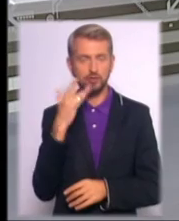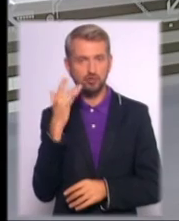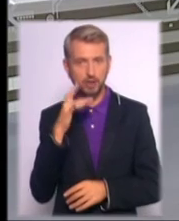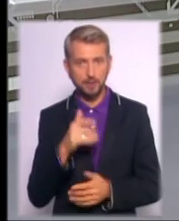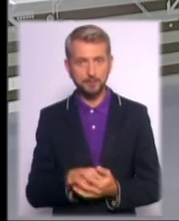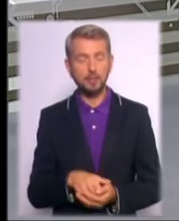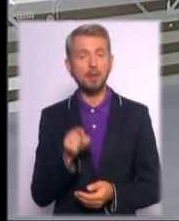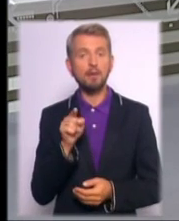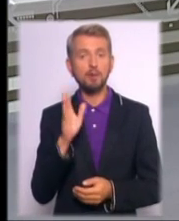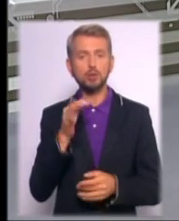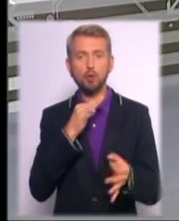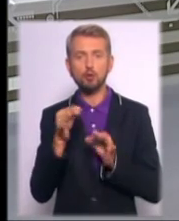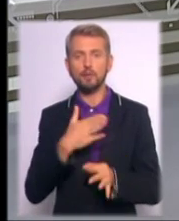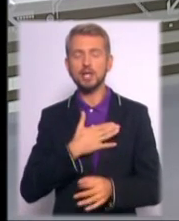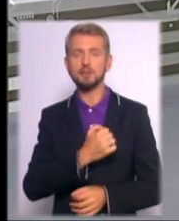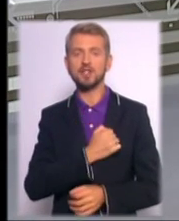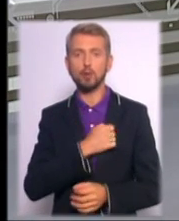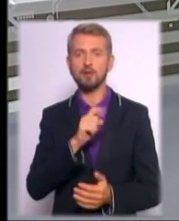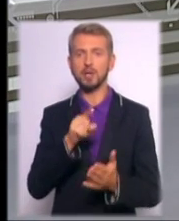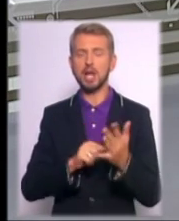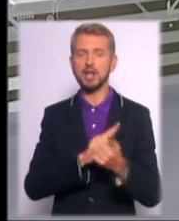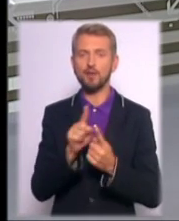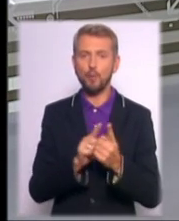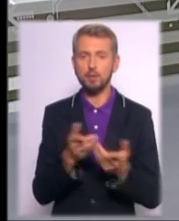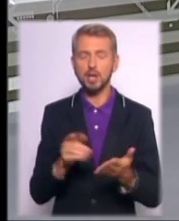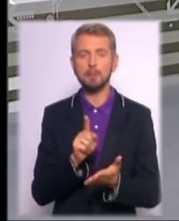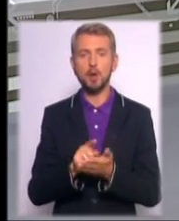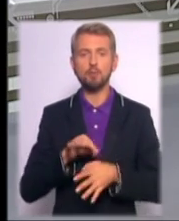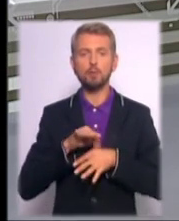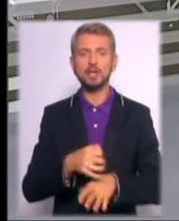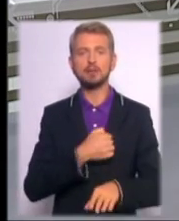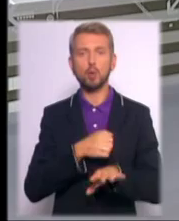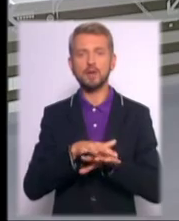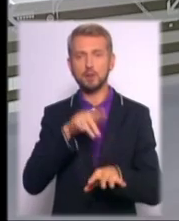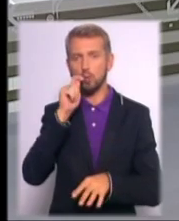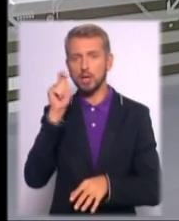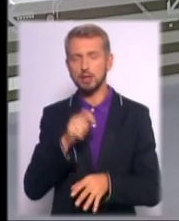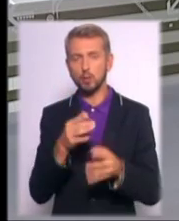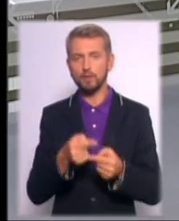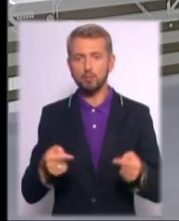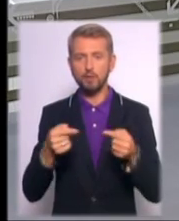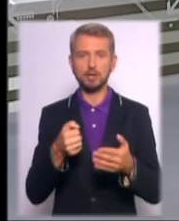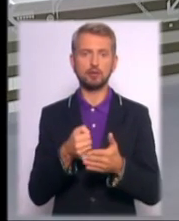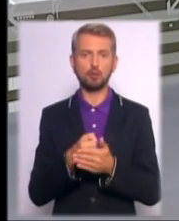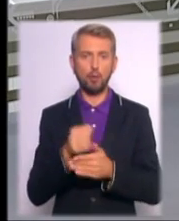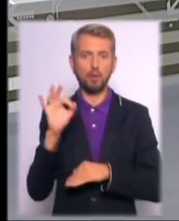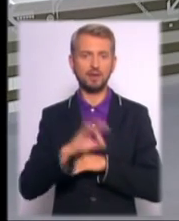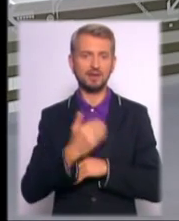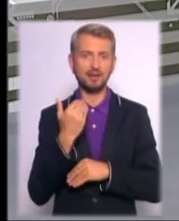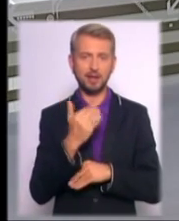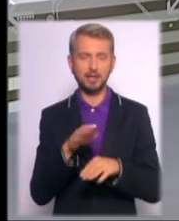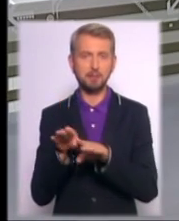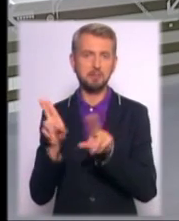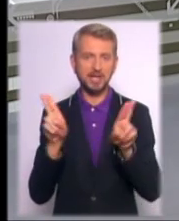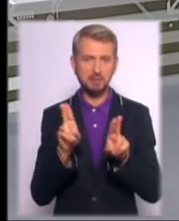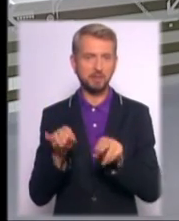Авізаїд консультуватиме наших військових у питаннях реформ, які мають привести Збройні сили України у відповідність до західних принципів і